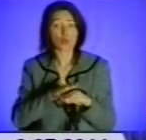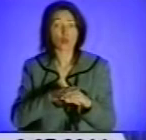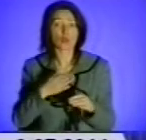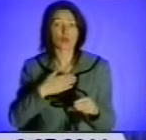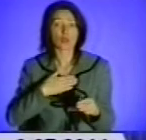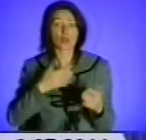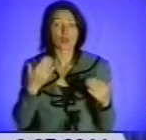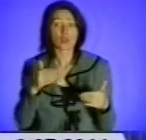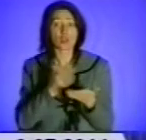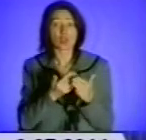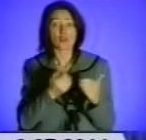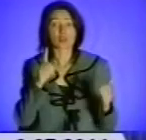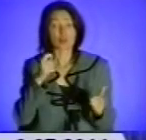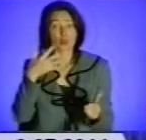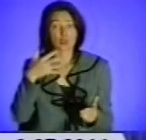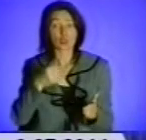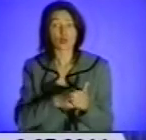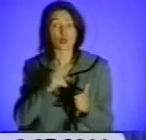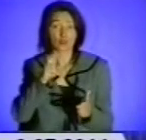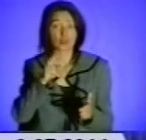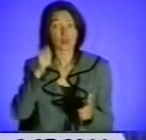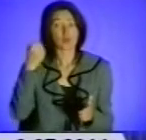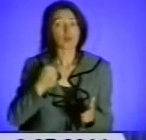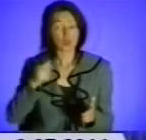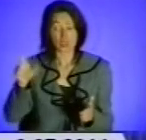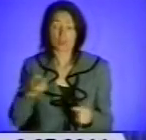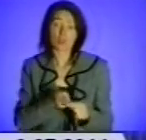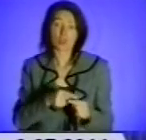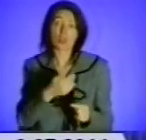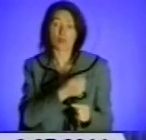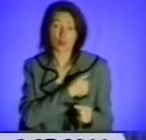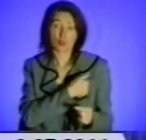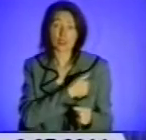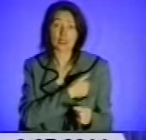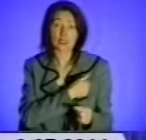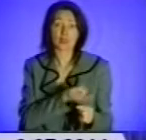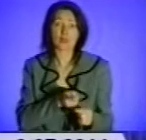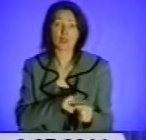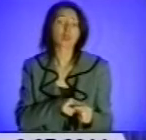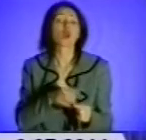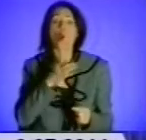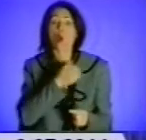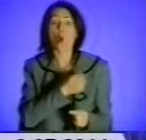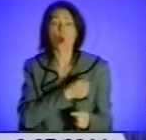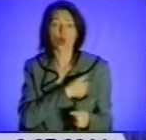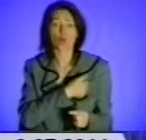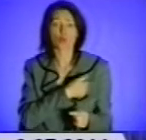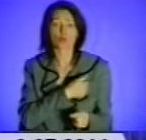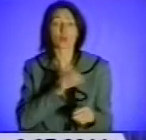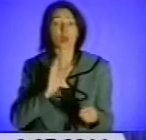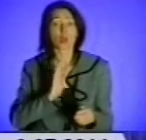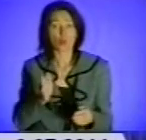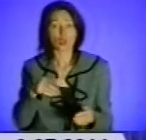від 150 до 200 бійців, які зголосилися, які, власне кажучи, хочуть стати